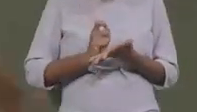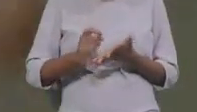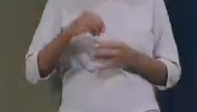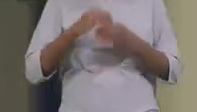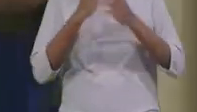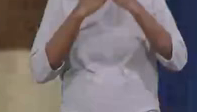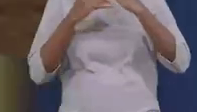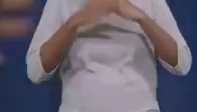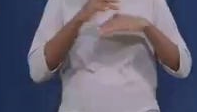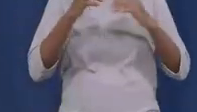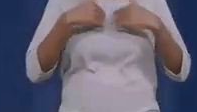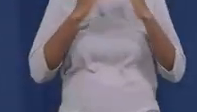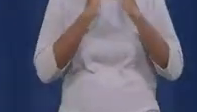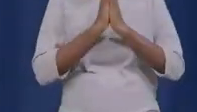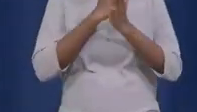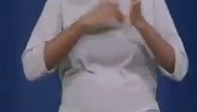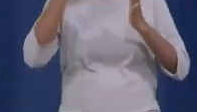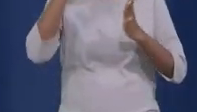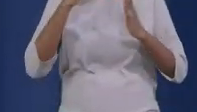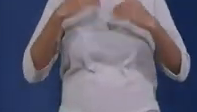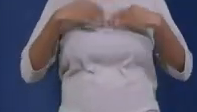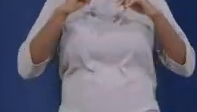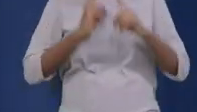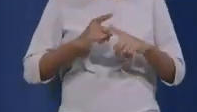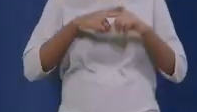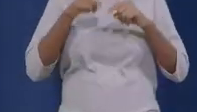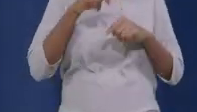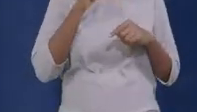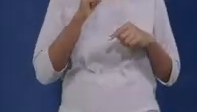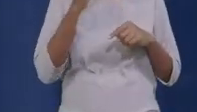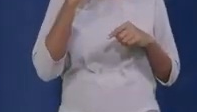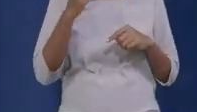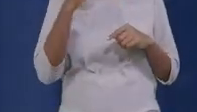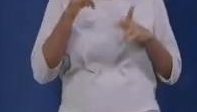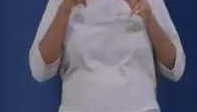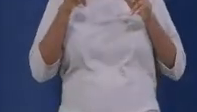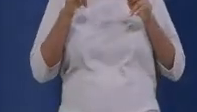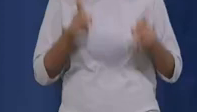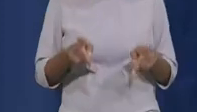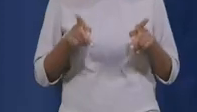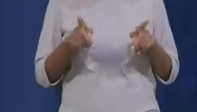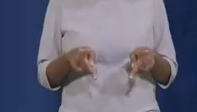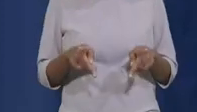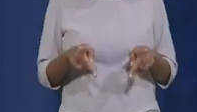cieux. Tu as prié et Dieu t'a exaucé. Mais tu ne vois pas